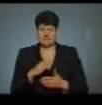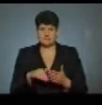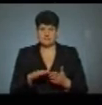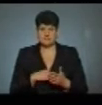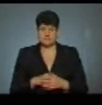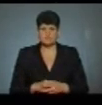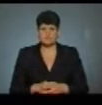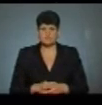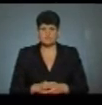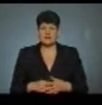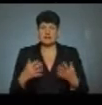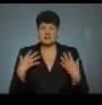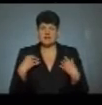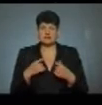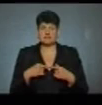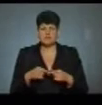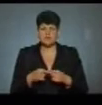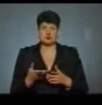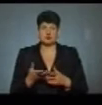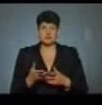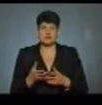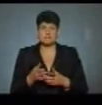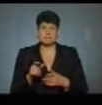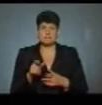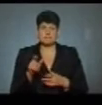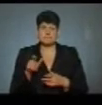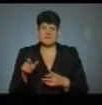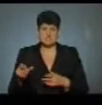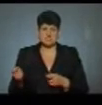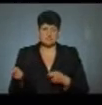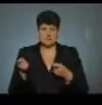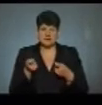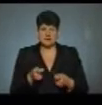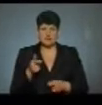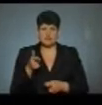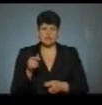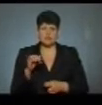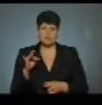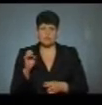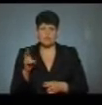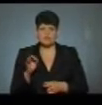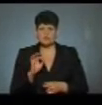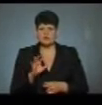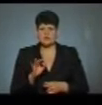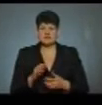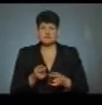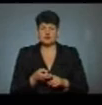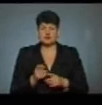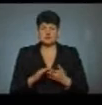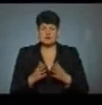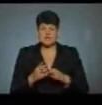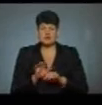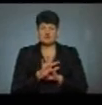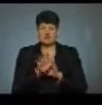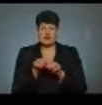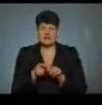Україні. Начальниця відділу пасажирських перевезень Тернопіль-Автотрансу Ганна Ярковська розповіла, через ситуацію з